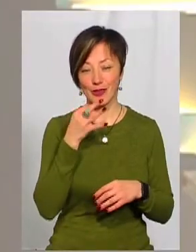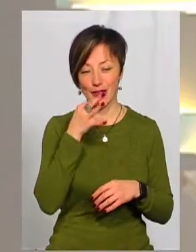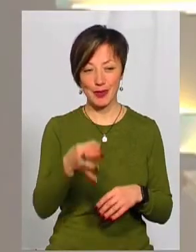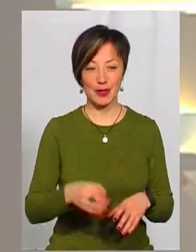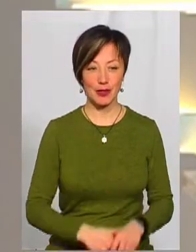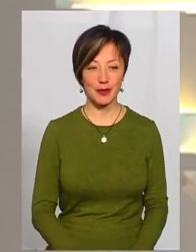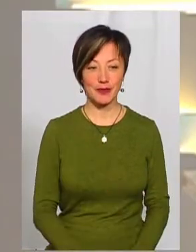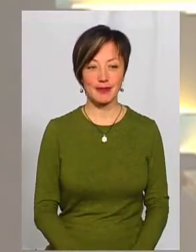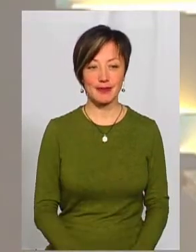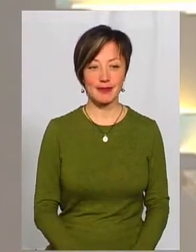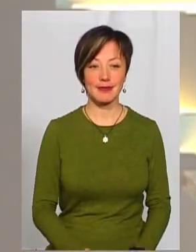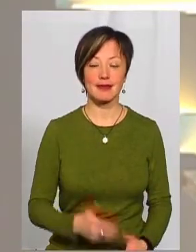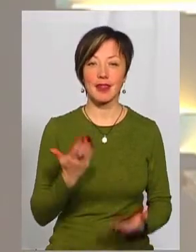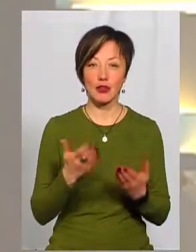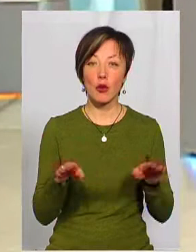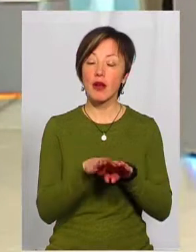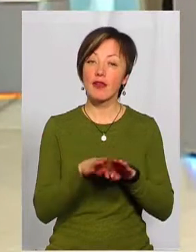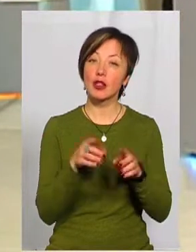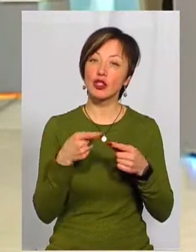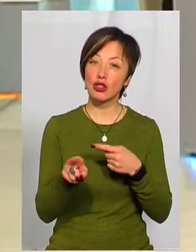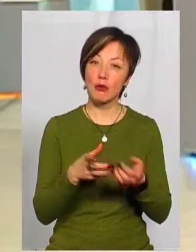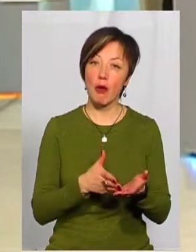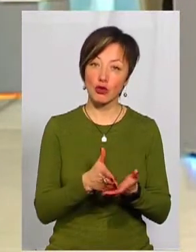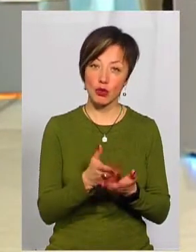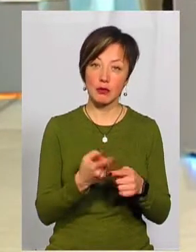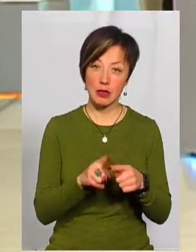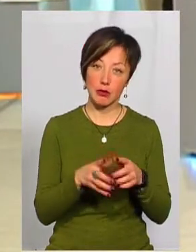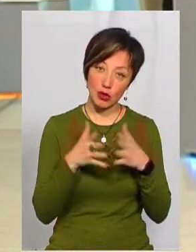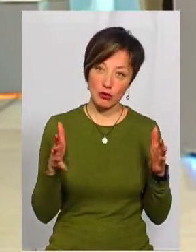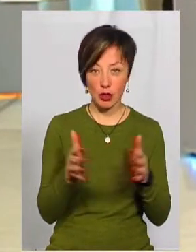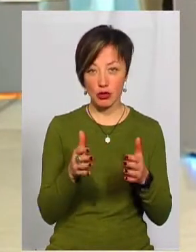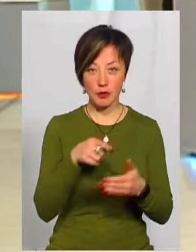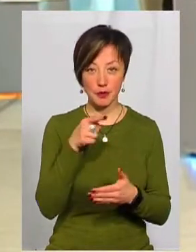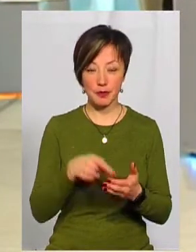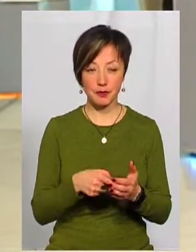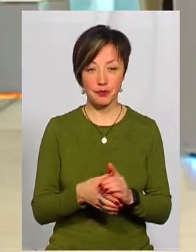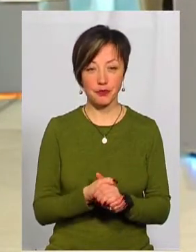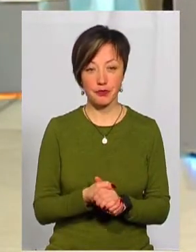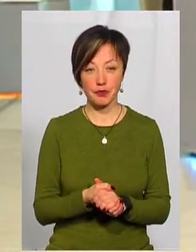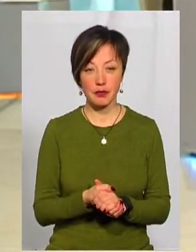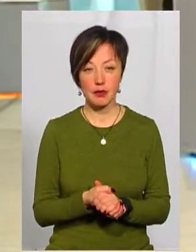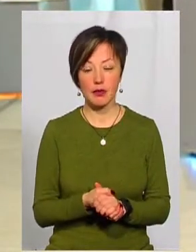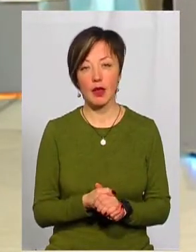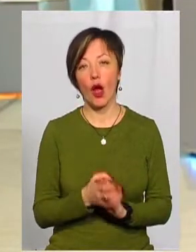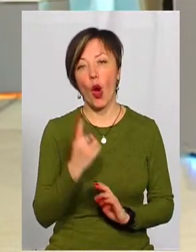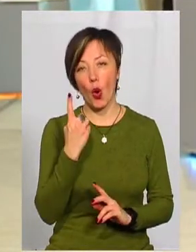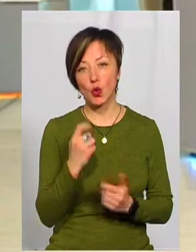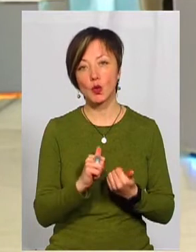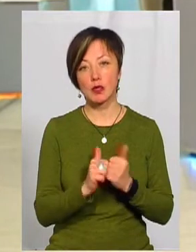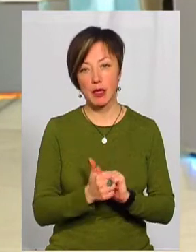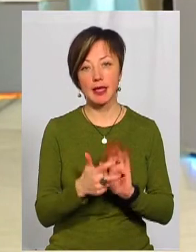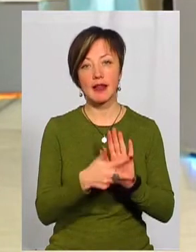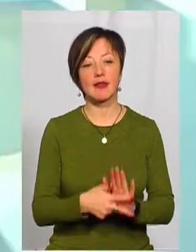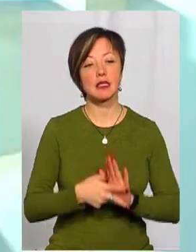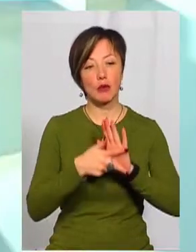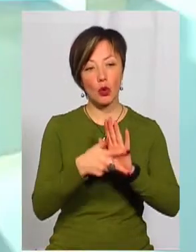називаю. Якщо це порівняти з іншими маршрутами, це... Ну, звичайно, в одну зміну, тобто за 8